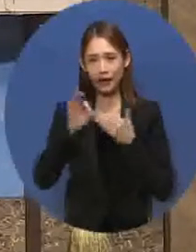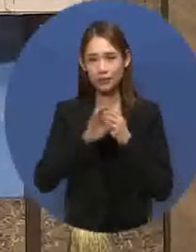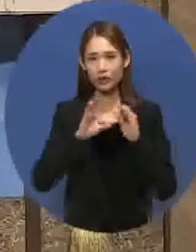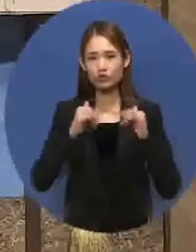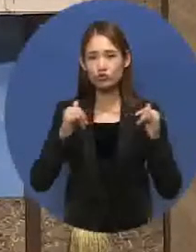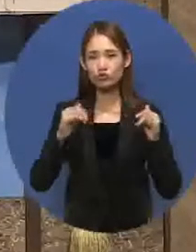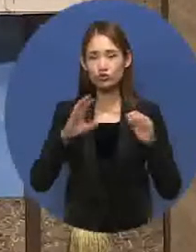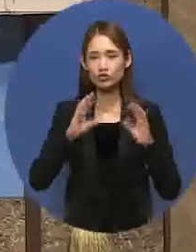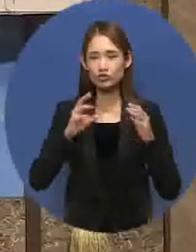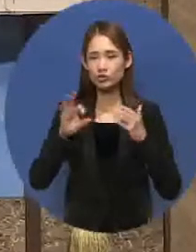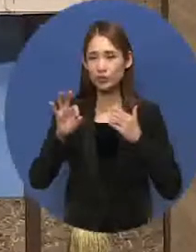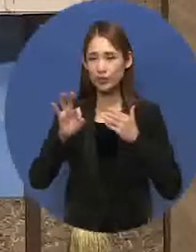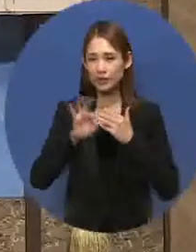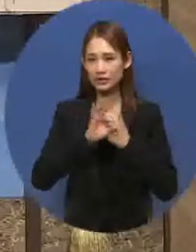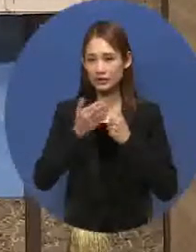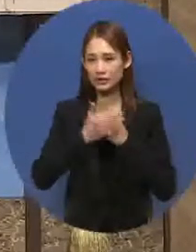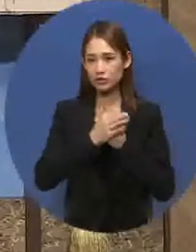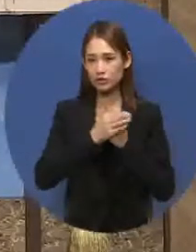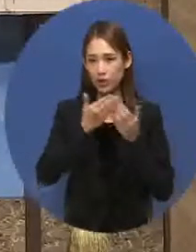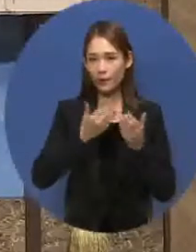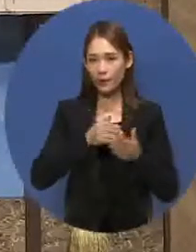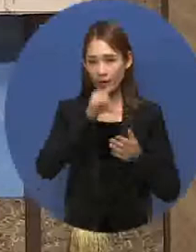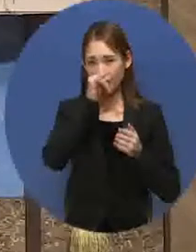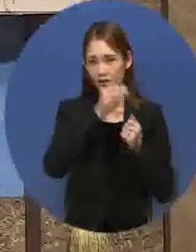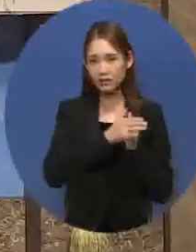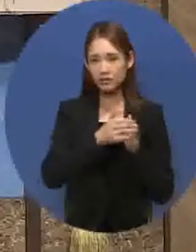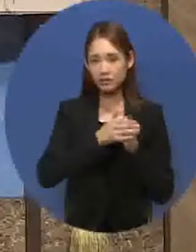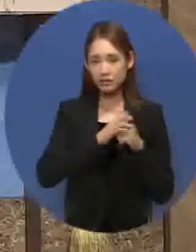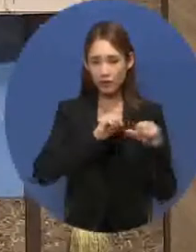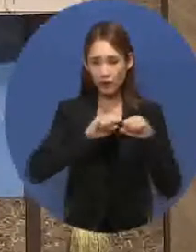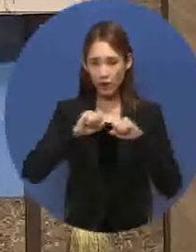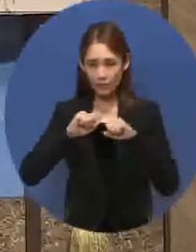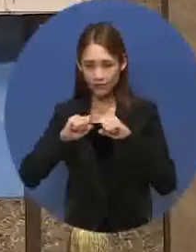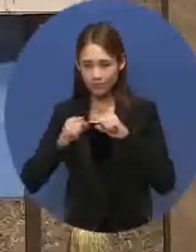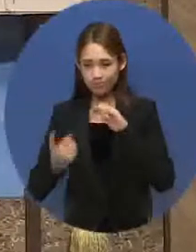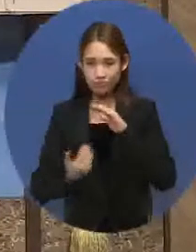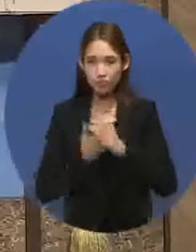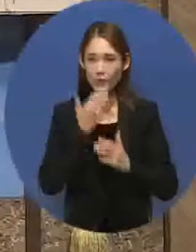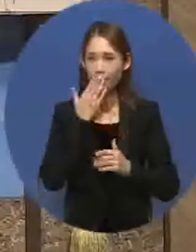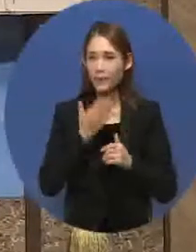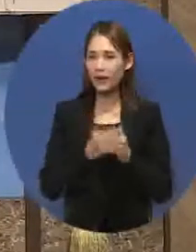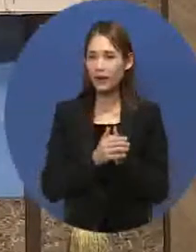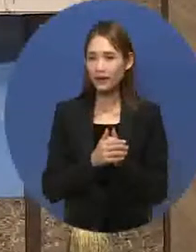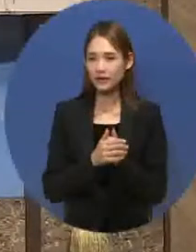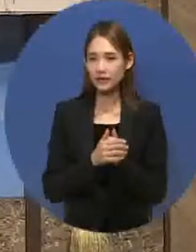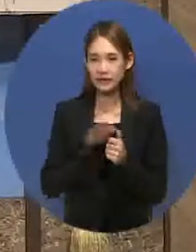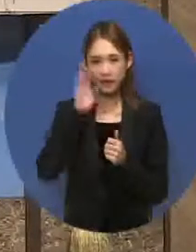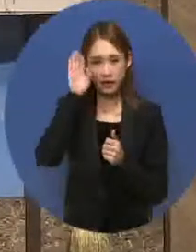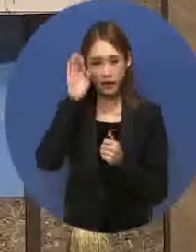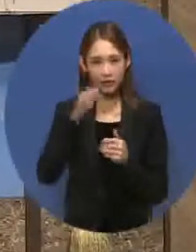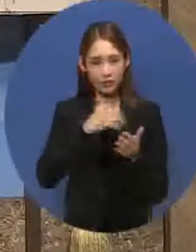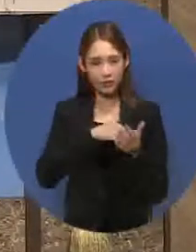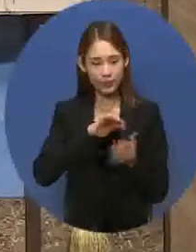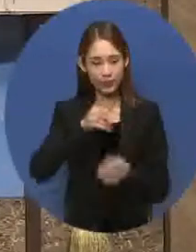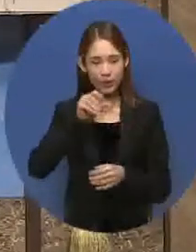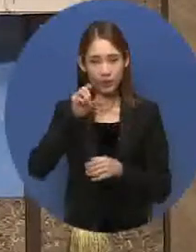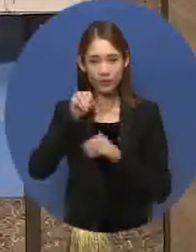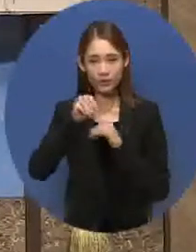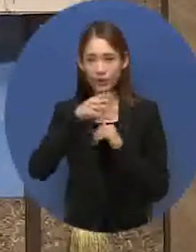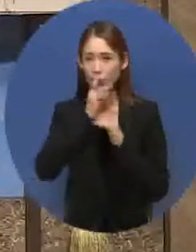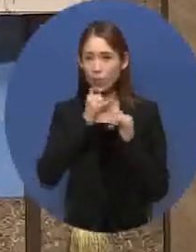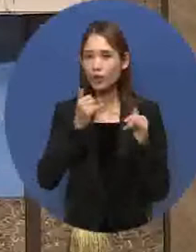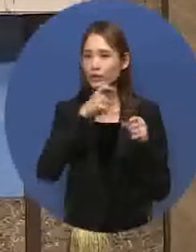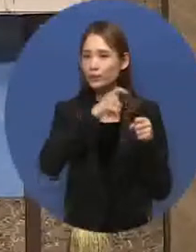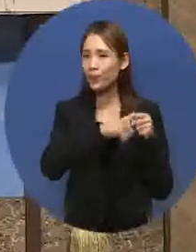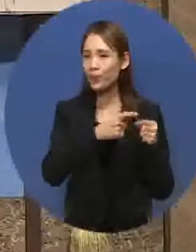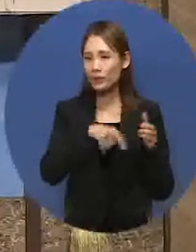때문에 활발한 활동을 할 수 있는 예산도 뒷받침이 되고 그래서 앞으로 850만 노인을